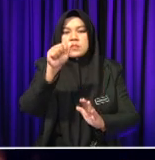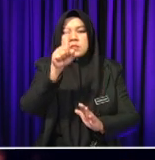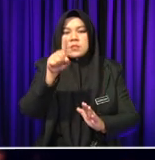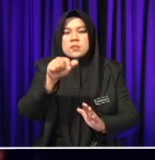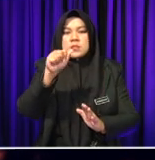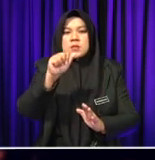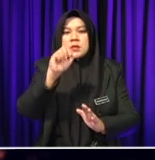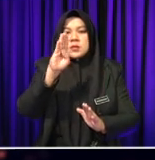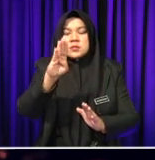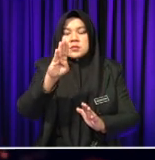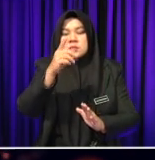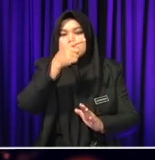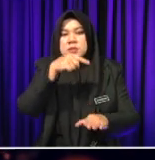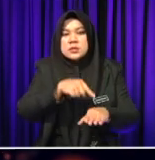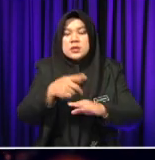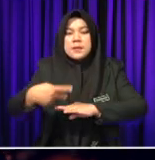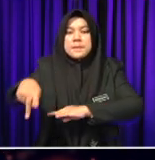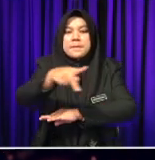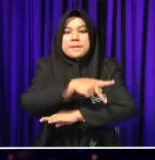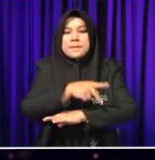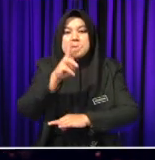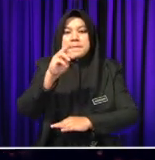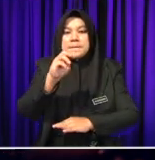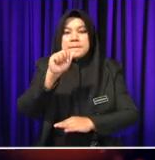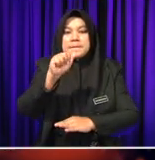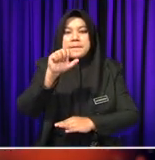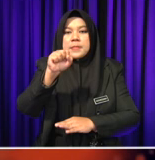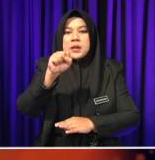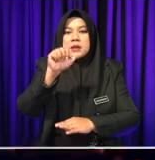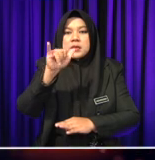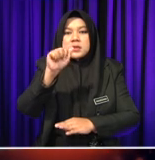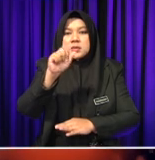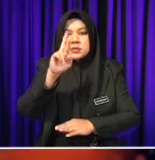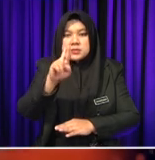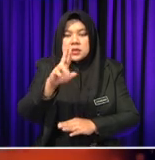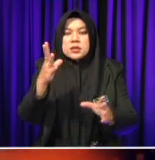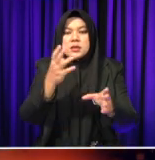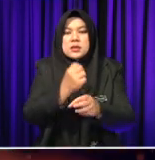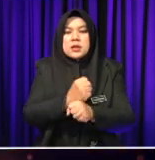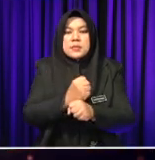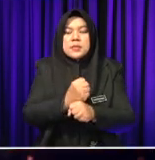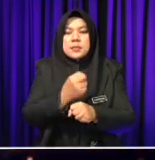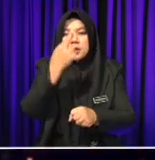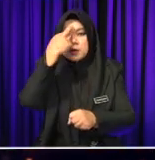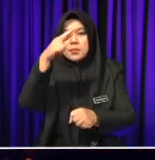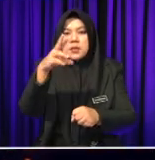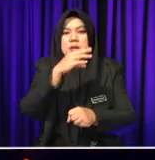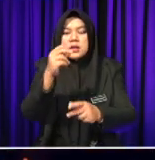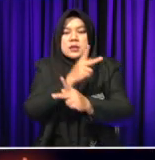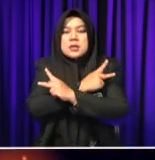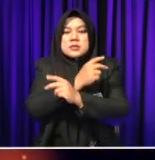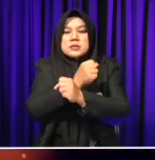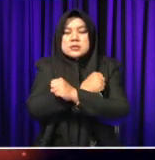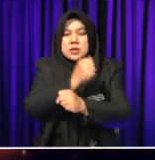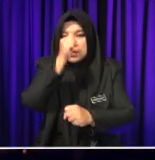mahsyar kerana mendapat perlindungan daripada kepanasan cahaya matahari dan mendapat rahmat dan kasih sayang Allah okey kita lihat